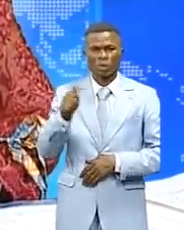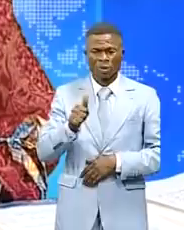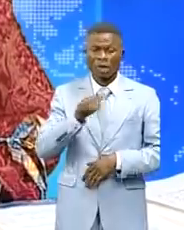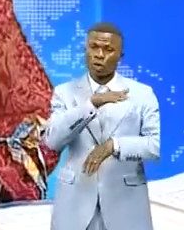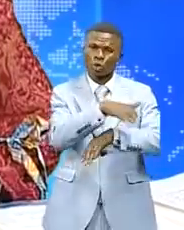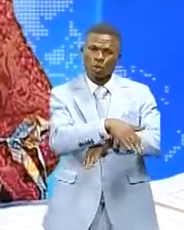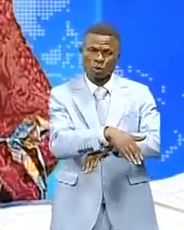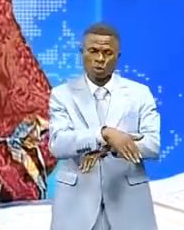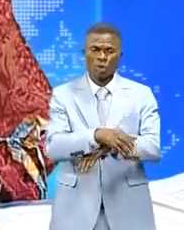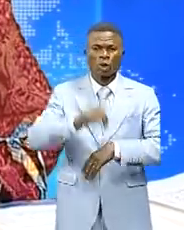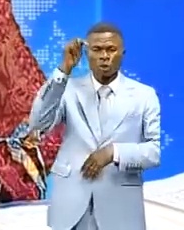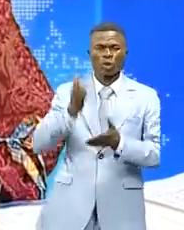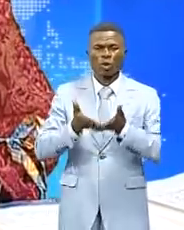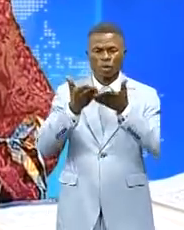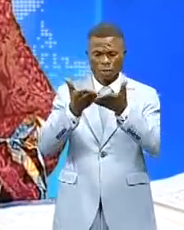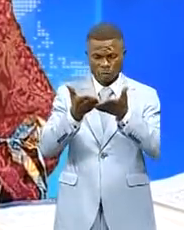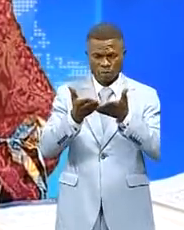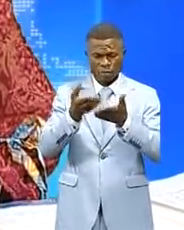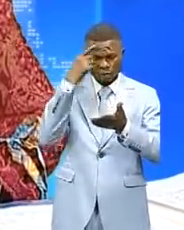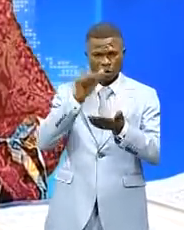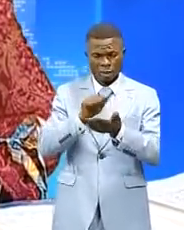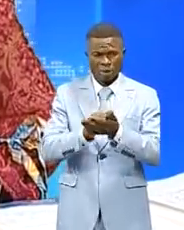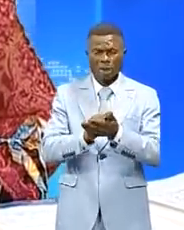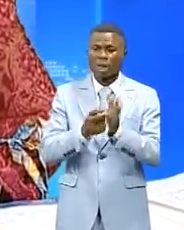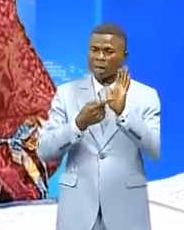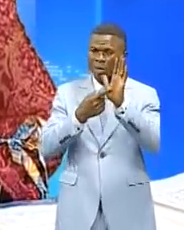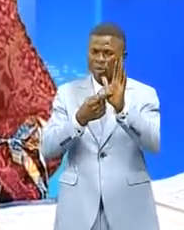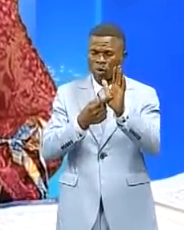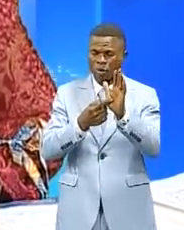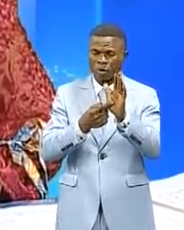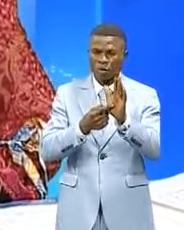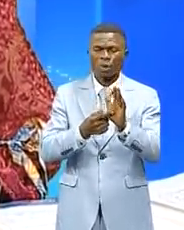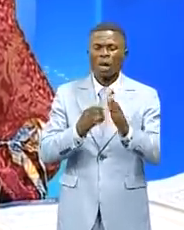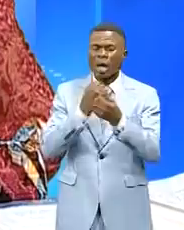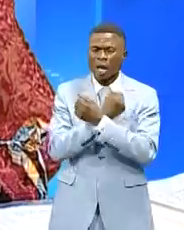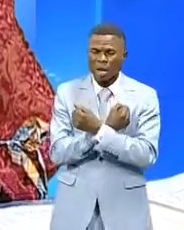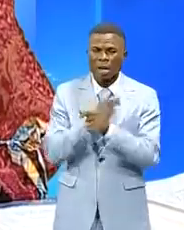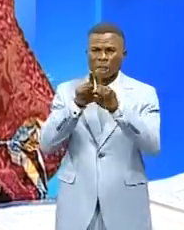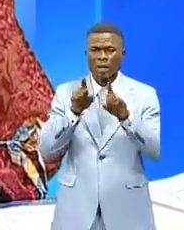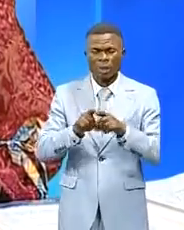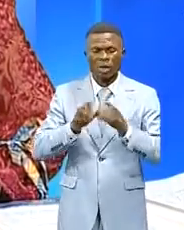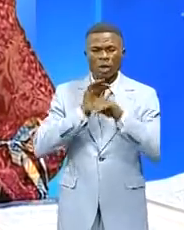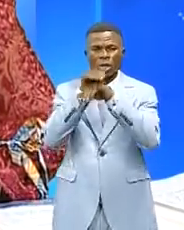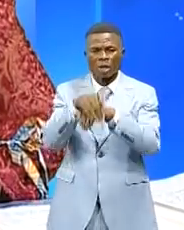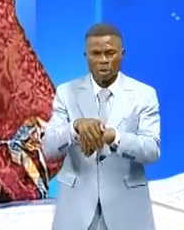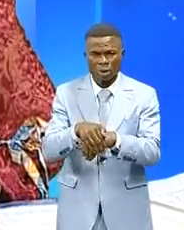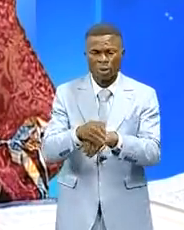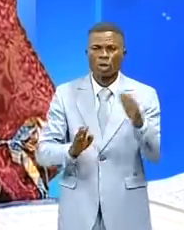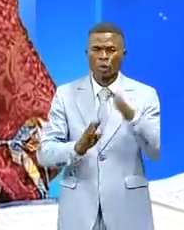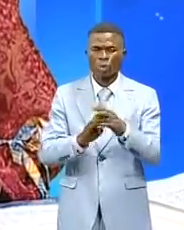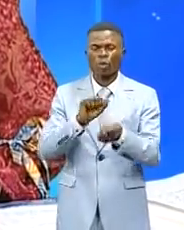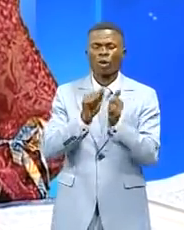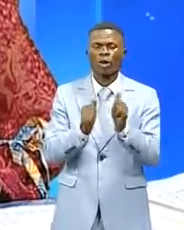soirée au nord-kivu à cet effet j'exprime toute ma solidarité ainsi que ma compassion à la suite de cette